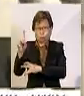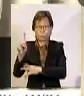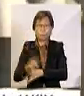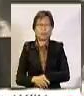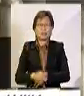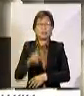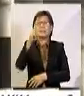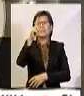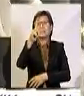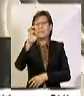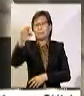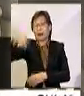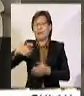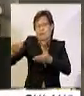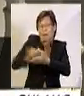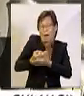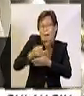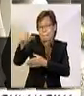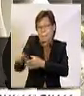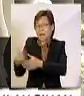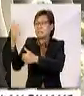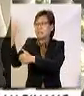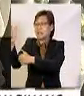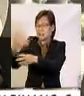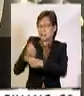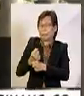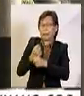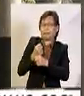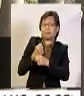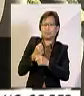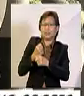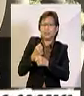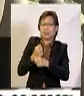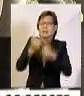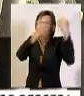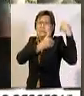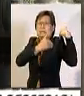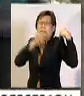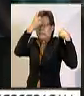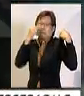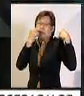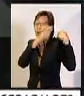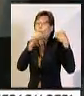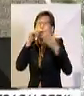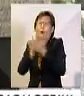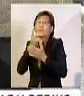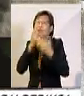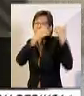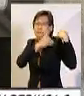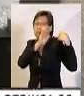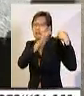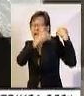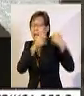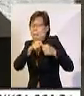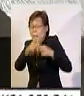Deepak berhasrat memfailkan prosiding pihak ketiga untuk mendapatkan indemniti terhadap Datuk Seri Najib, isterinya Datin Seri Rosmah Mansor dan